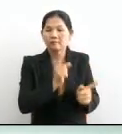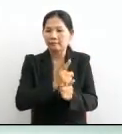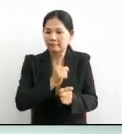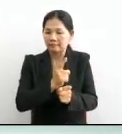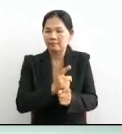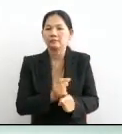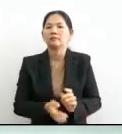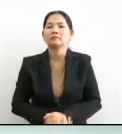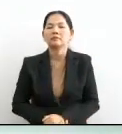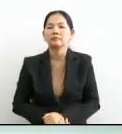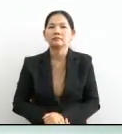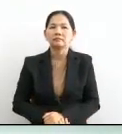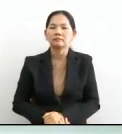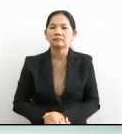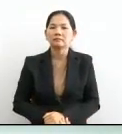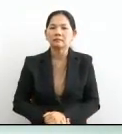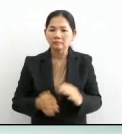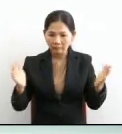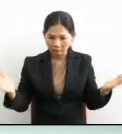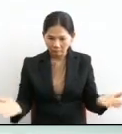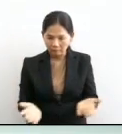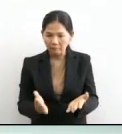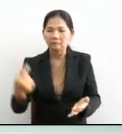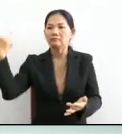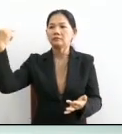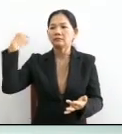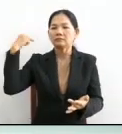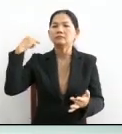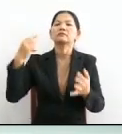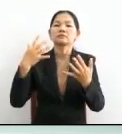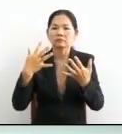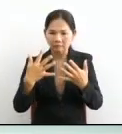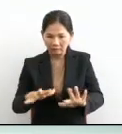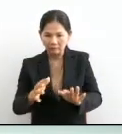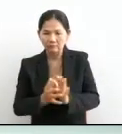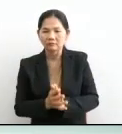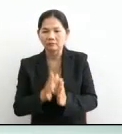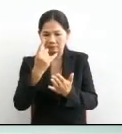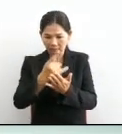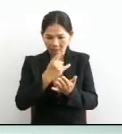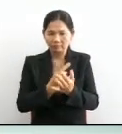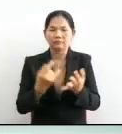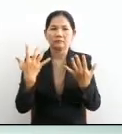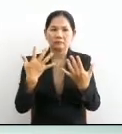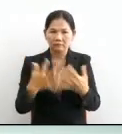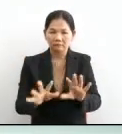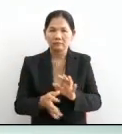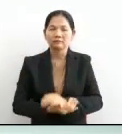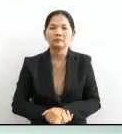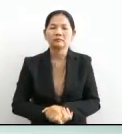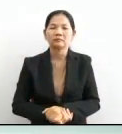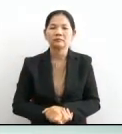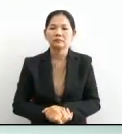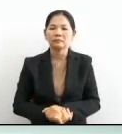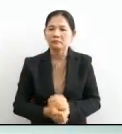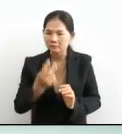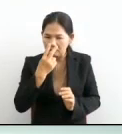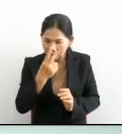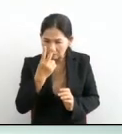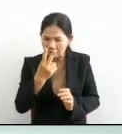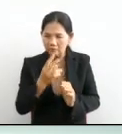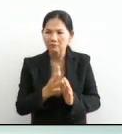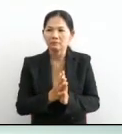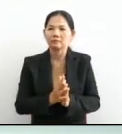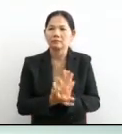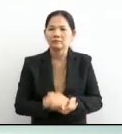chẳng chắc này kêu ban thuộc ban này nom con chẳng ạc nia cha pi bê riêng môn môn đuổi hai cha cana na con phần đất khăn ông ạc bật